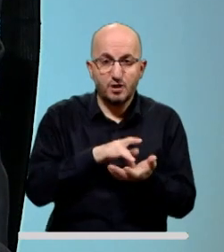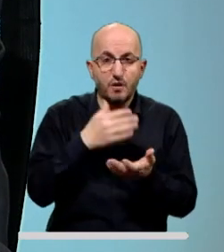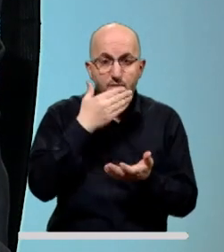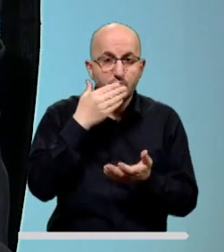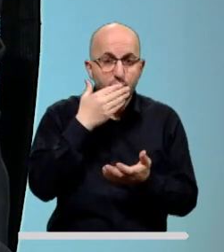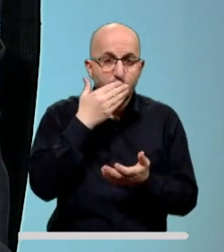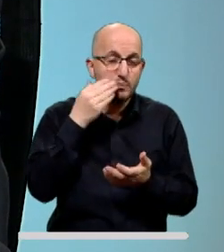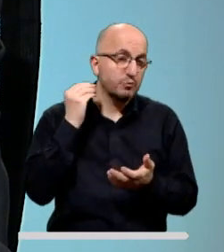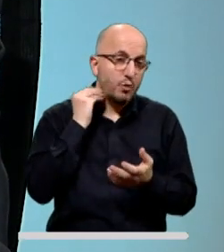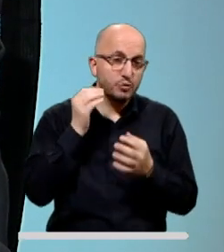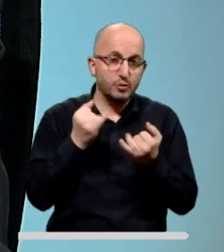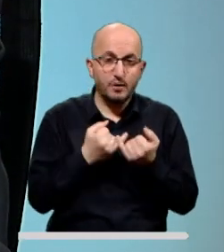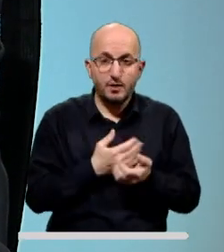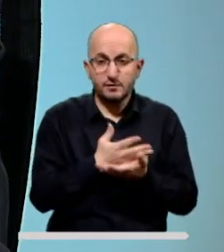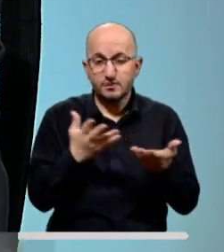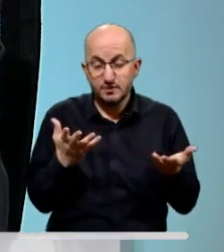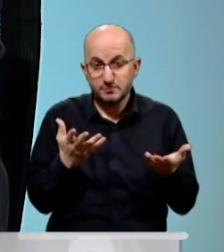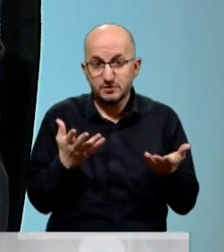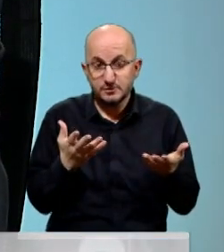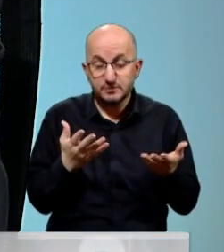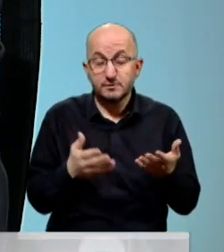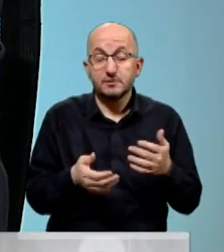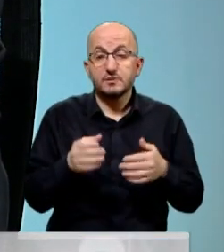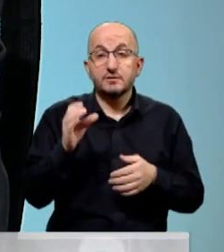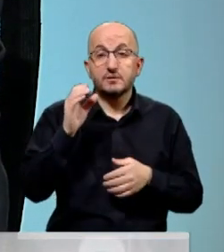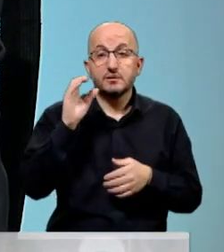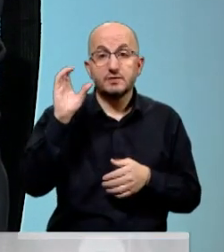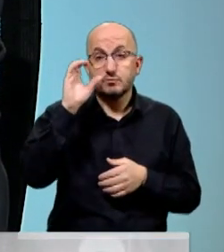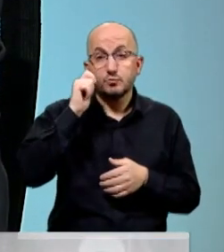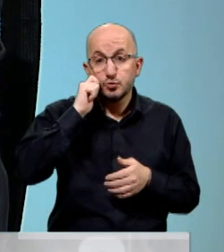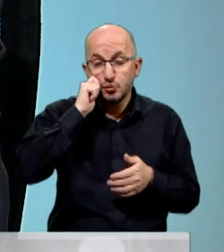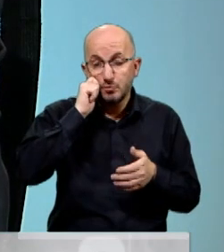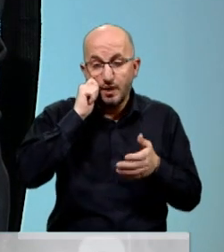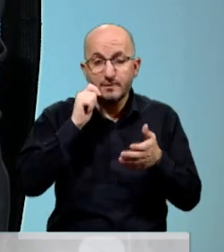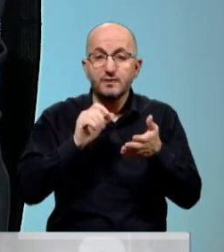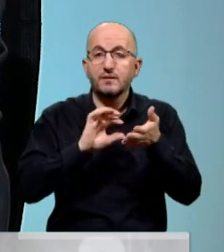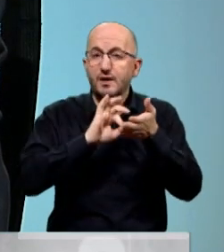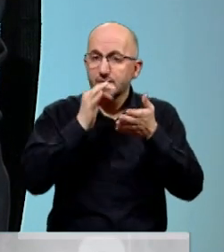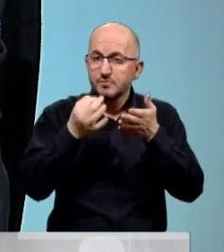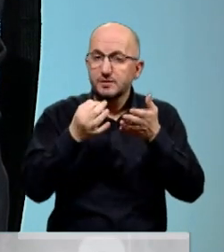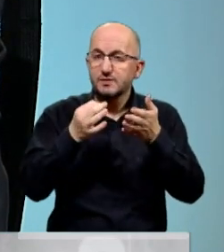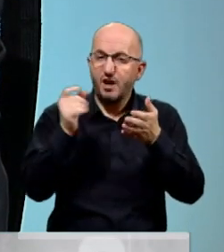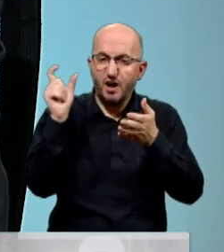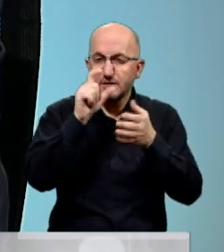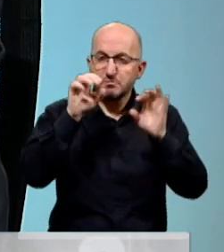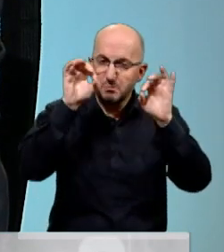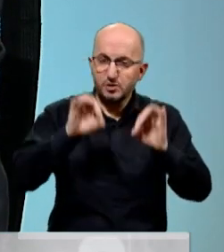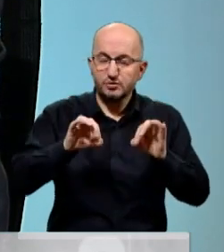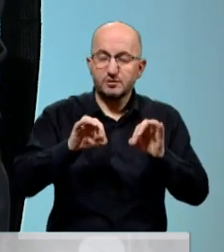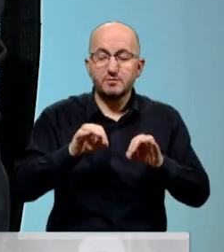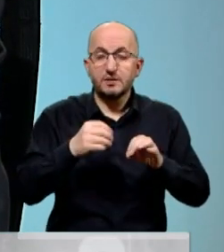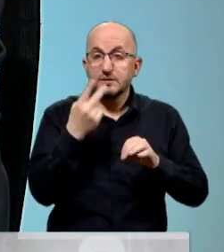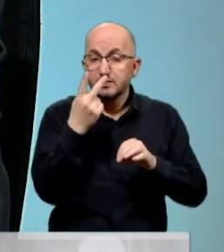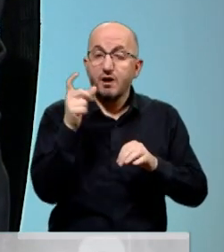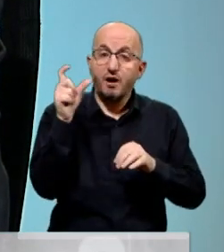kardeşlerimiz ya kameri ayların başından başlarlar. Yani bir iki